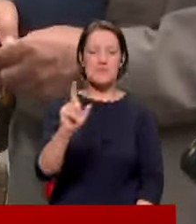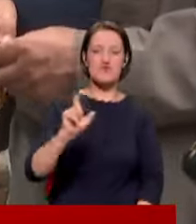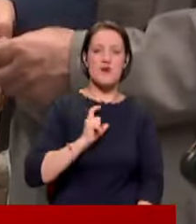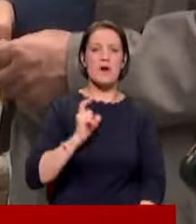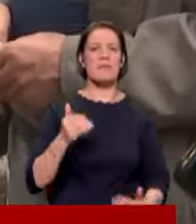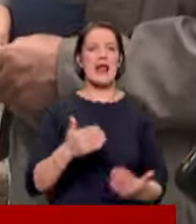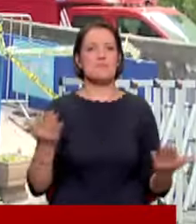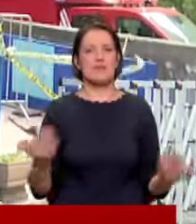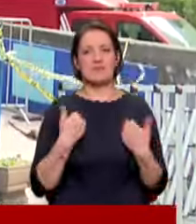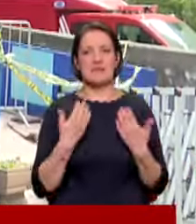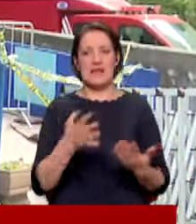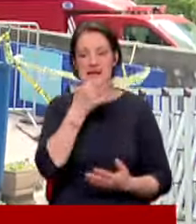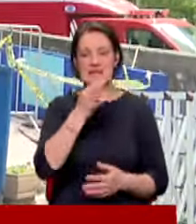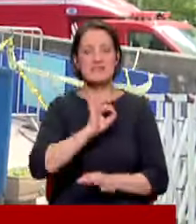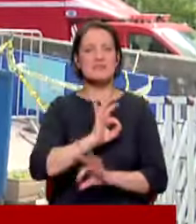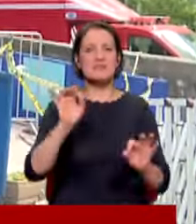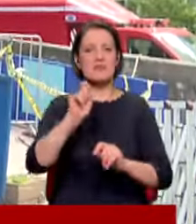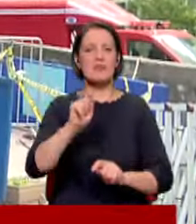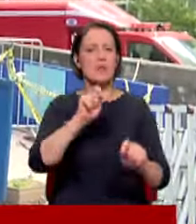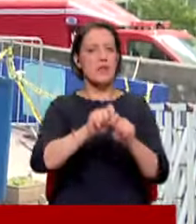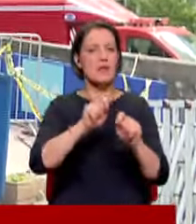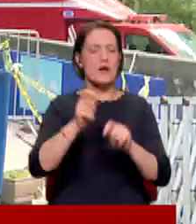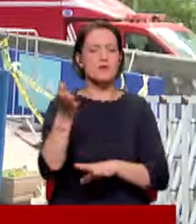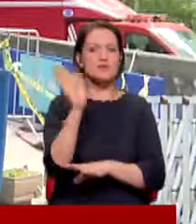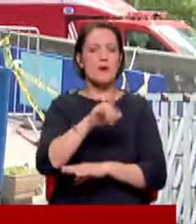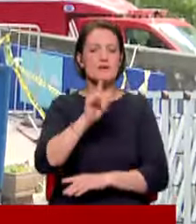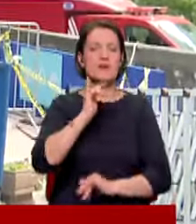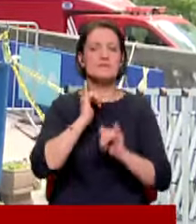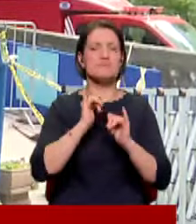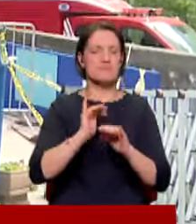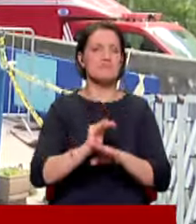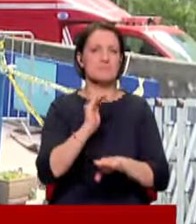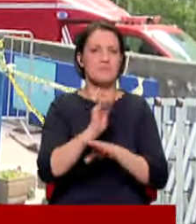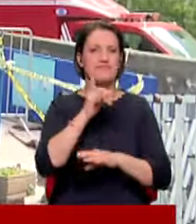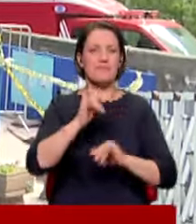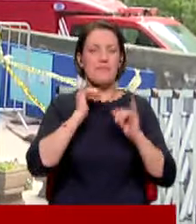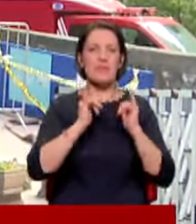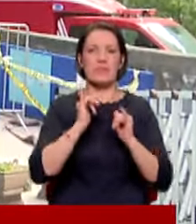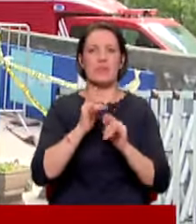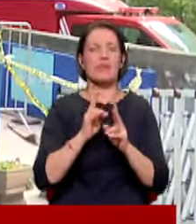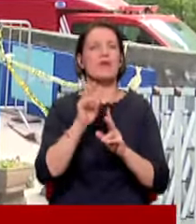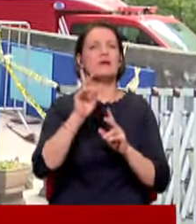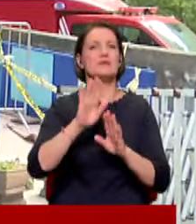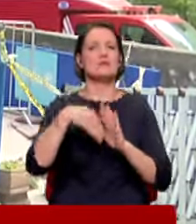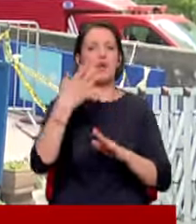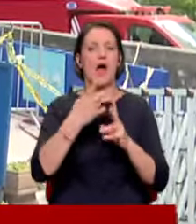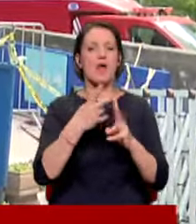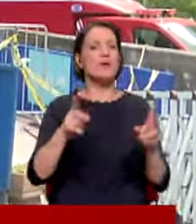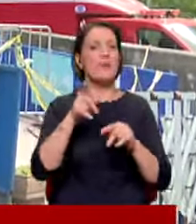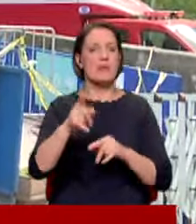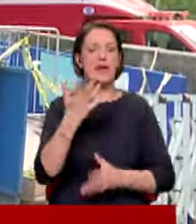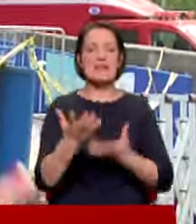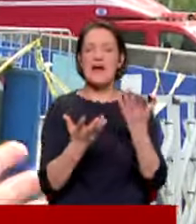cevabı gelmedi bize. İzinsiz yapılan tadilat sonrası yaşanan facianın ardından yapılan açıklamalarda binanın